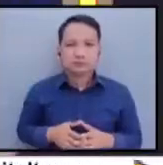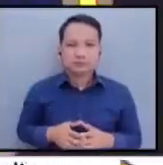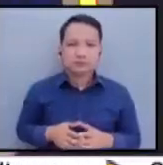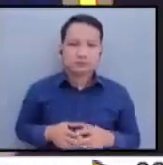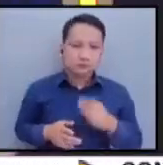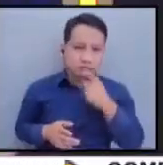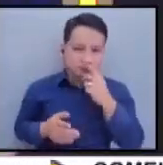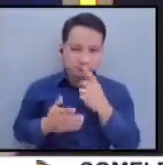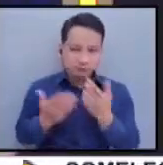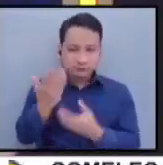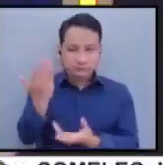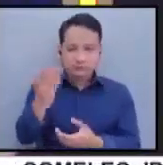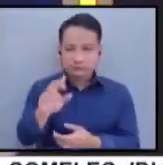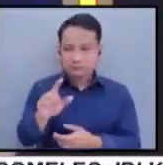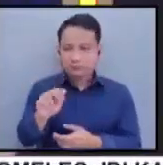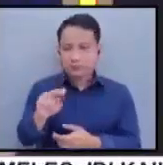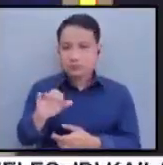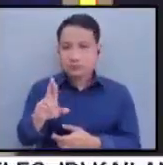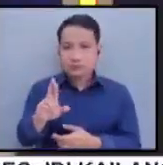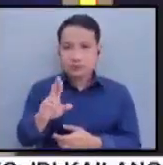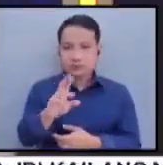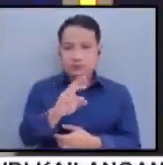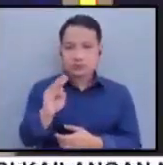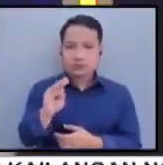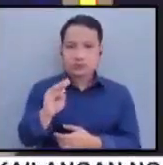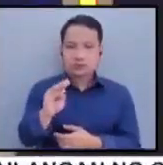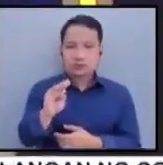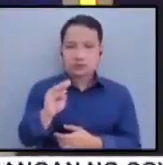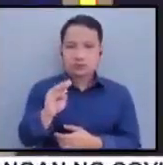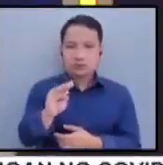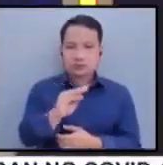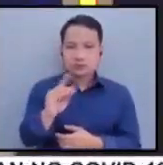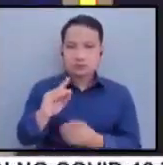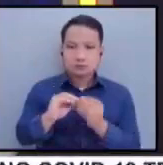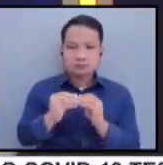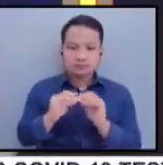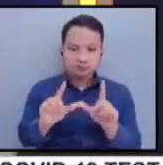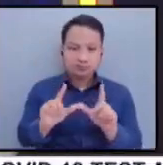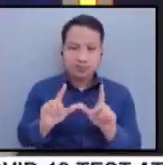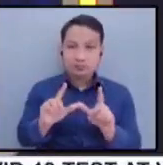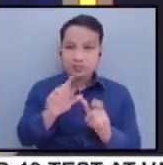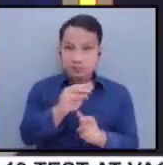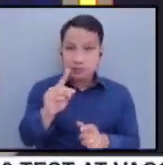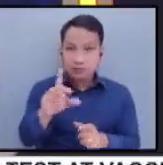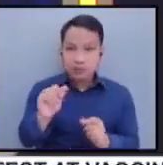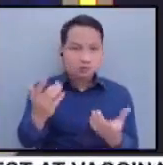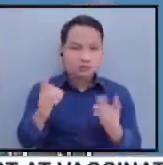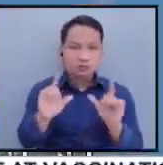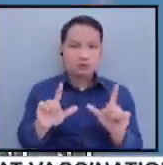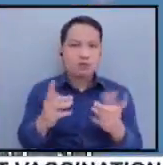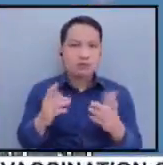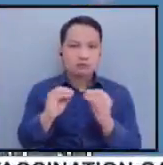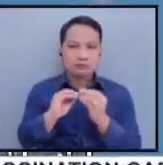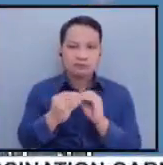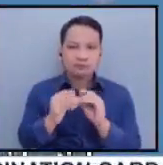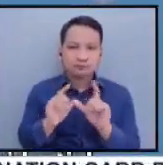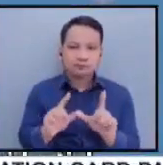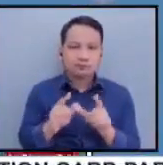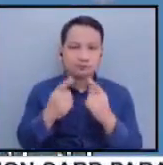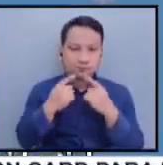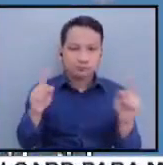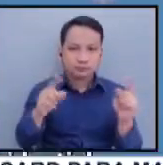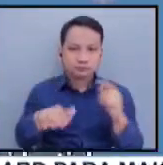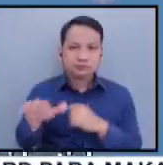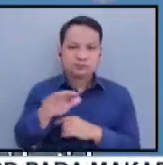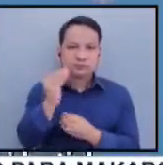suspend din ng Metropolitan Manila Development Authority ang number coding scheme ngayong araw, May 3. Kasunod na rin po ito ng deklarasyon ng palasyo